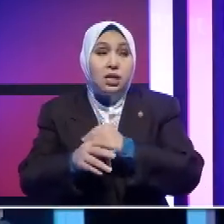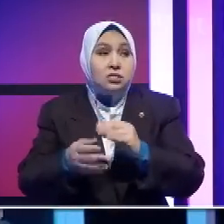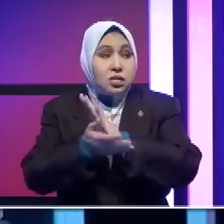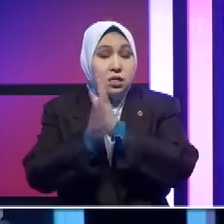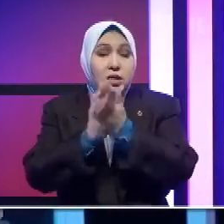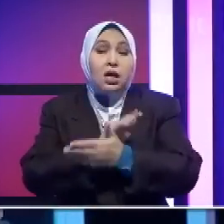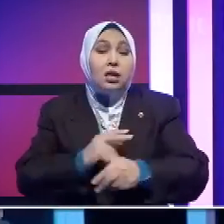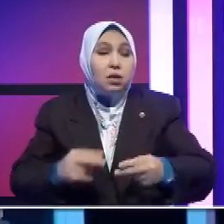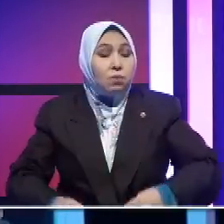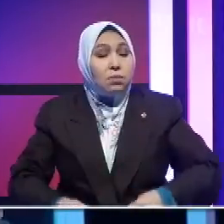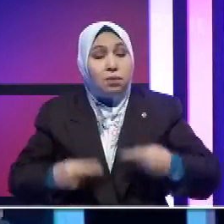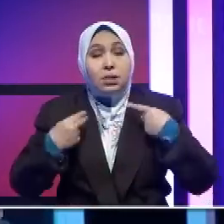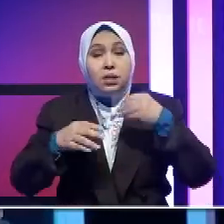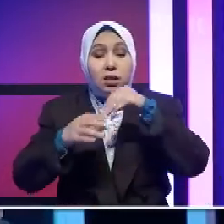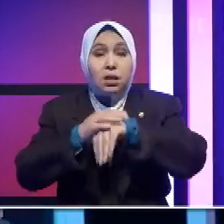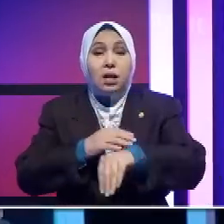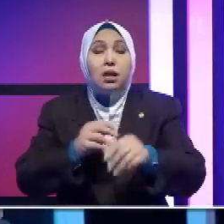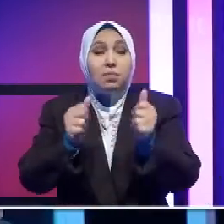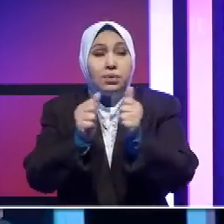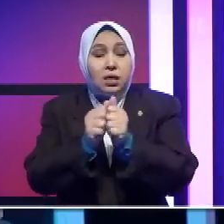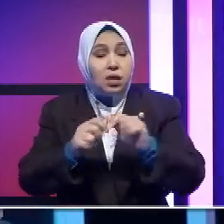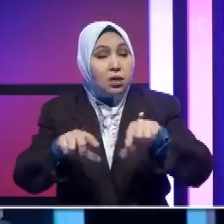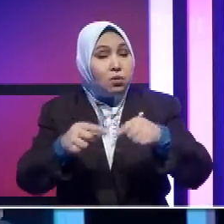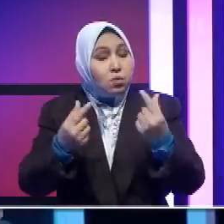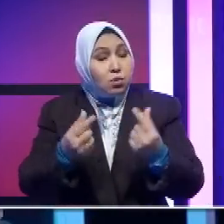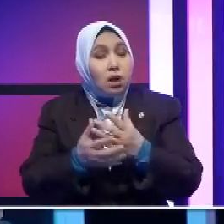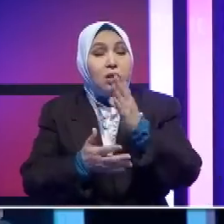بالقرآن وشافينا